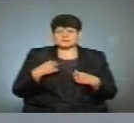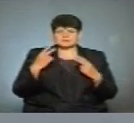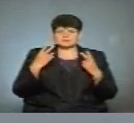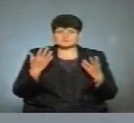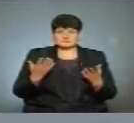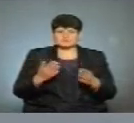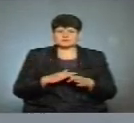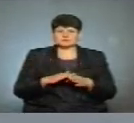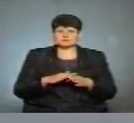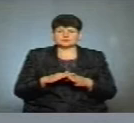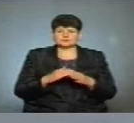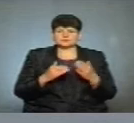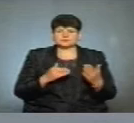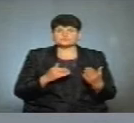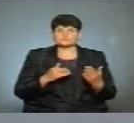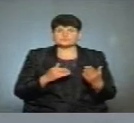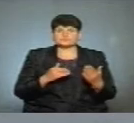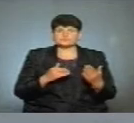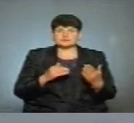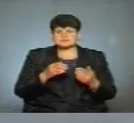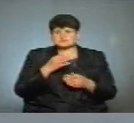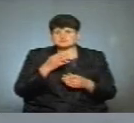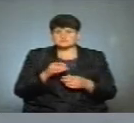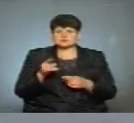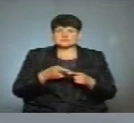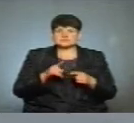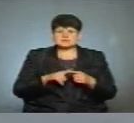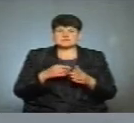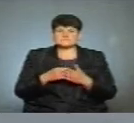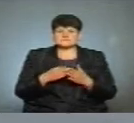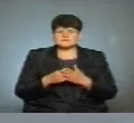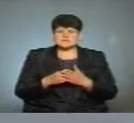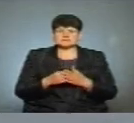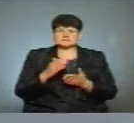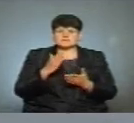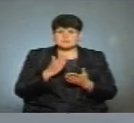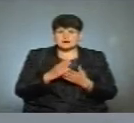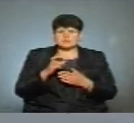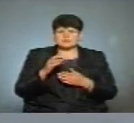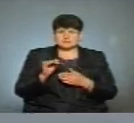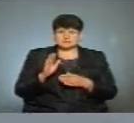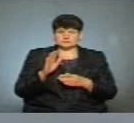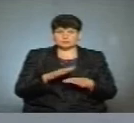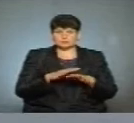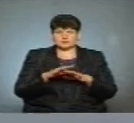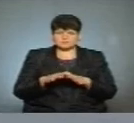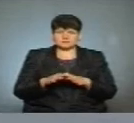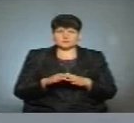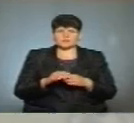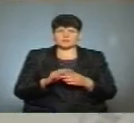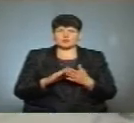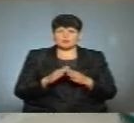їх прізвище зі сторони НСЗУ, визначилися, що така вартість 20 вона мала би покрити при умові оптимізації